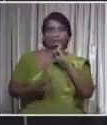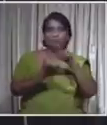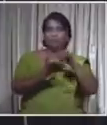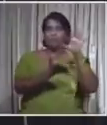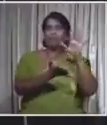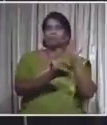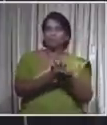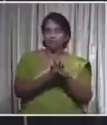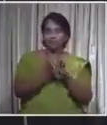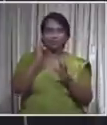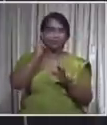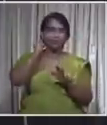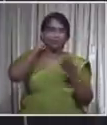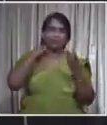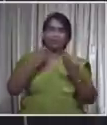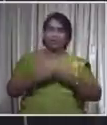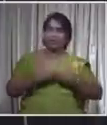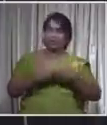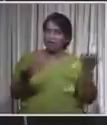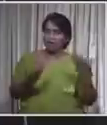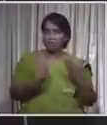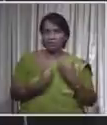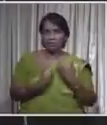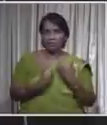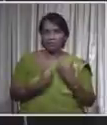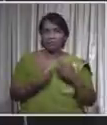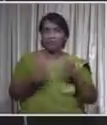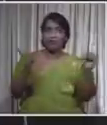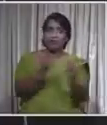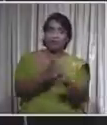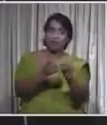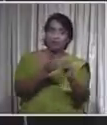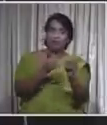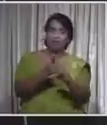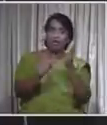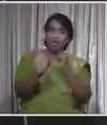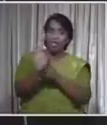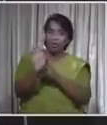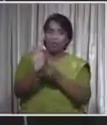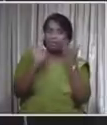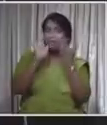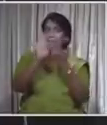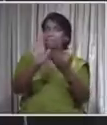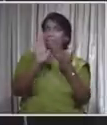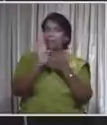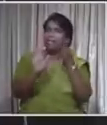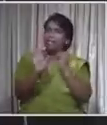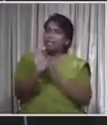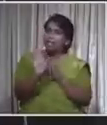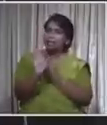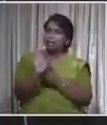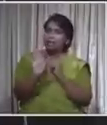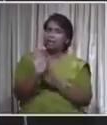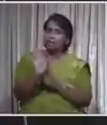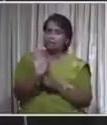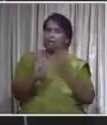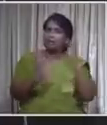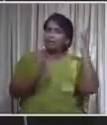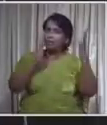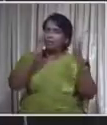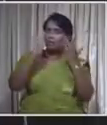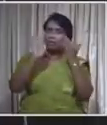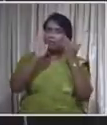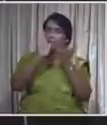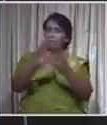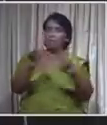ආවා කෙලවිලා ගියා මෙතන ගහගත්ත කාලගෝටිය හැමදාම පෙන්නනවා හැමදාම මුළු ලෝකෙම පෙන්නනවා